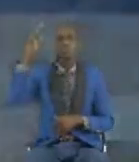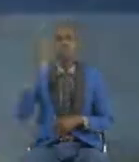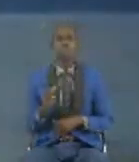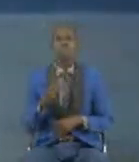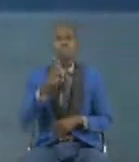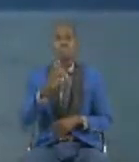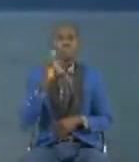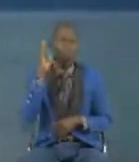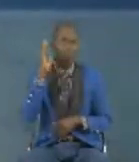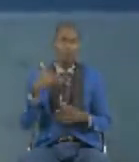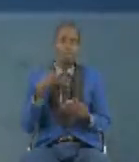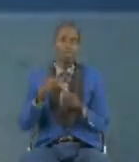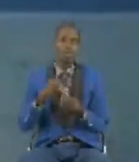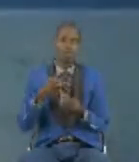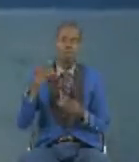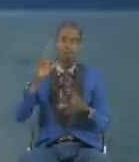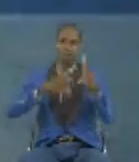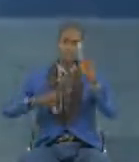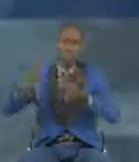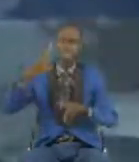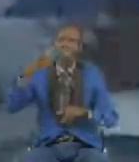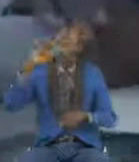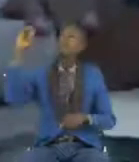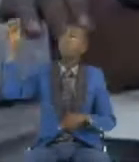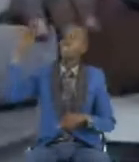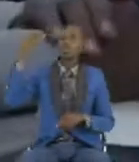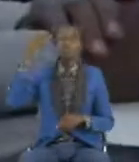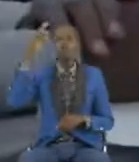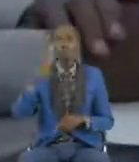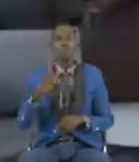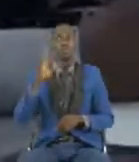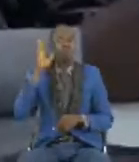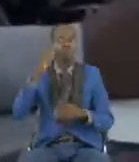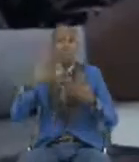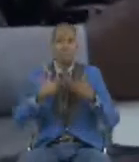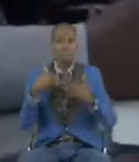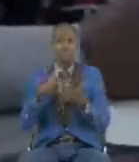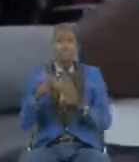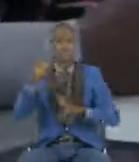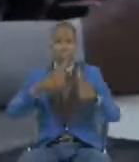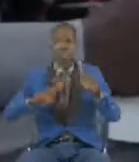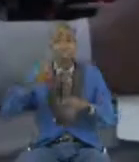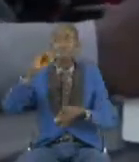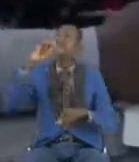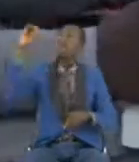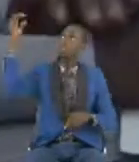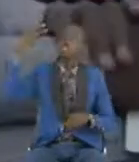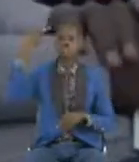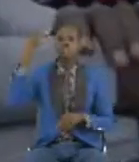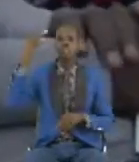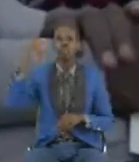Tu auras plus la grâce de Dieu. Merveilleuse, tu auras la grâce de Dieu